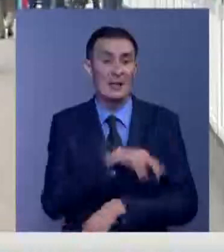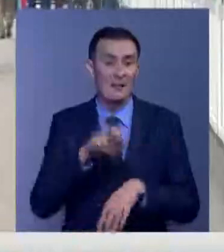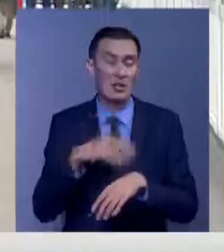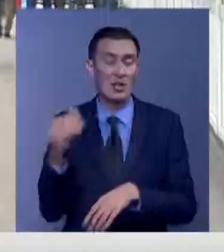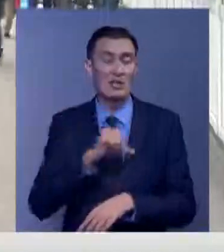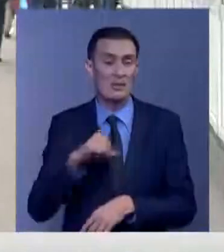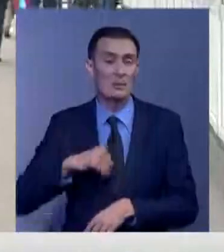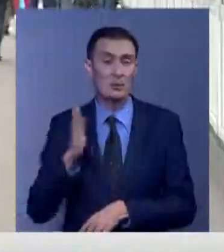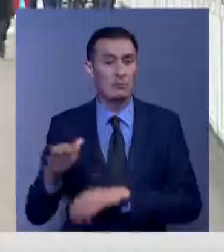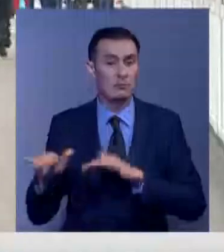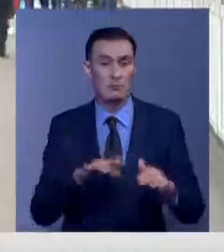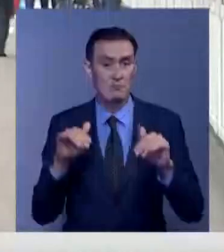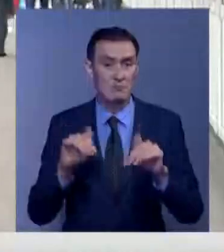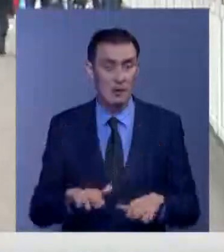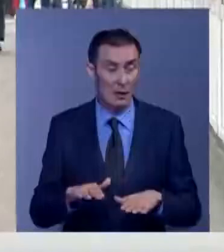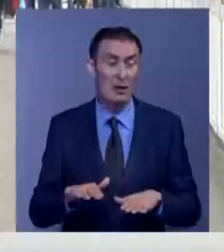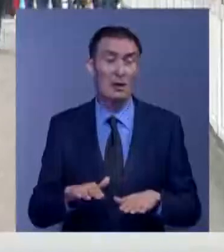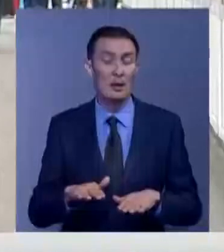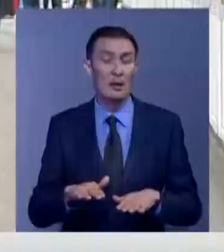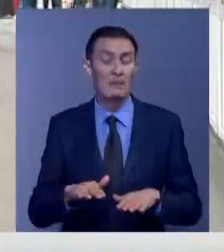будут принимать меры, те уже могут